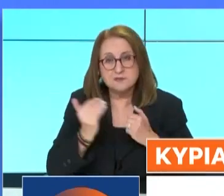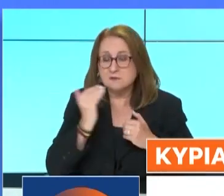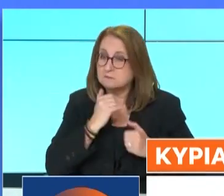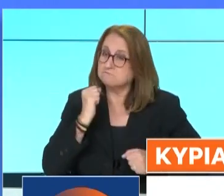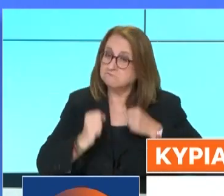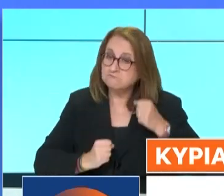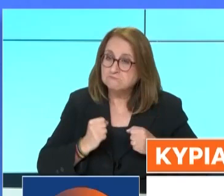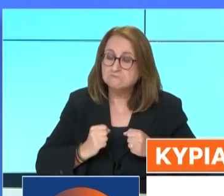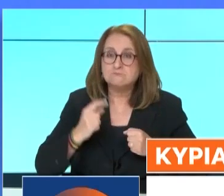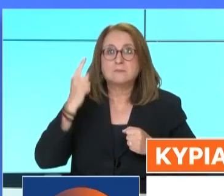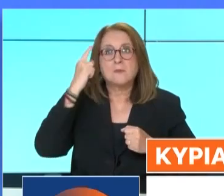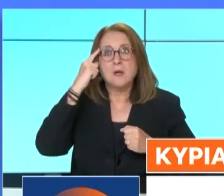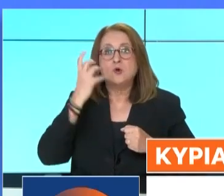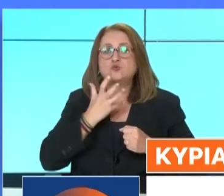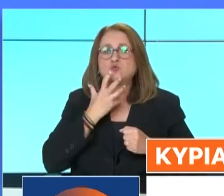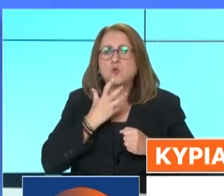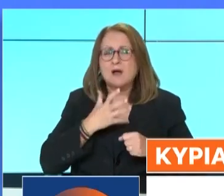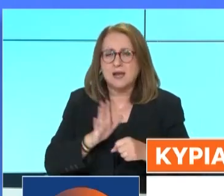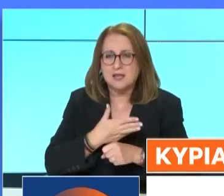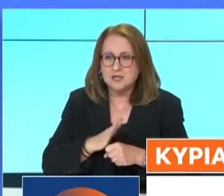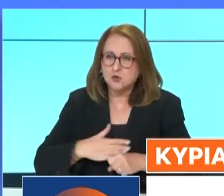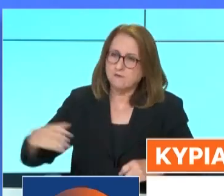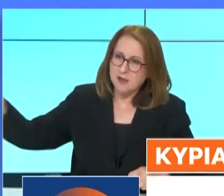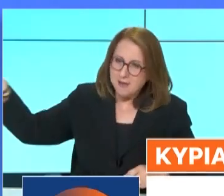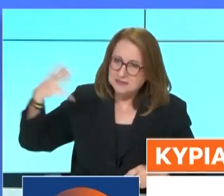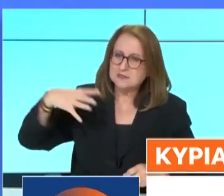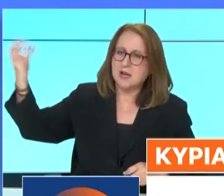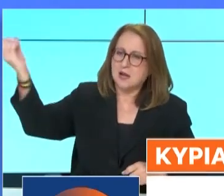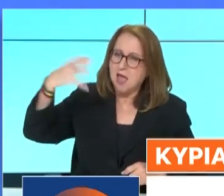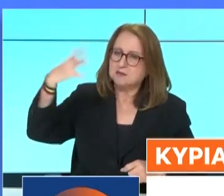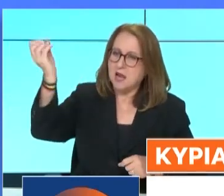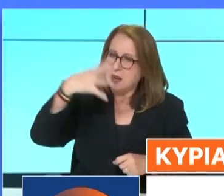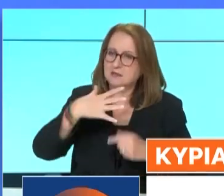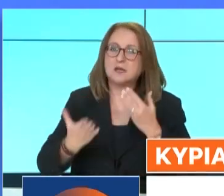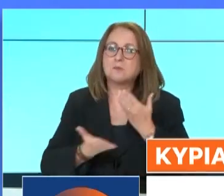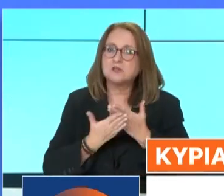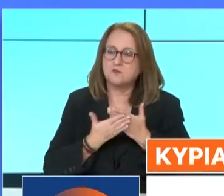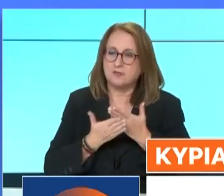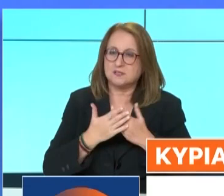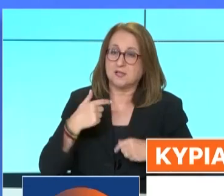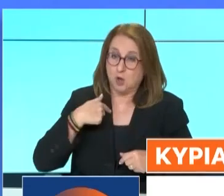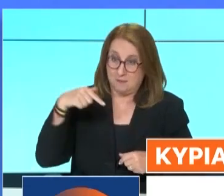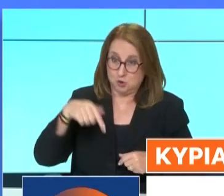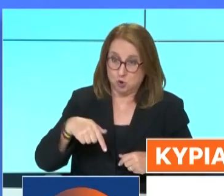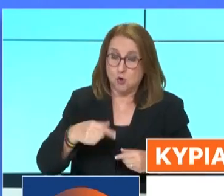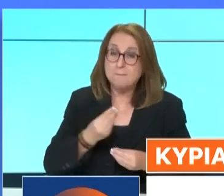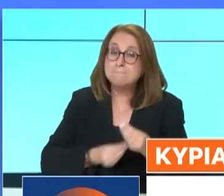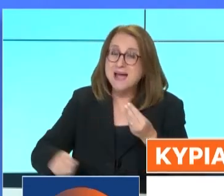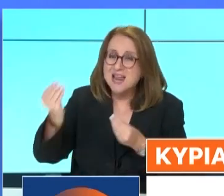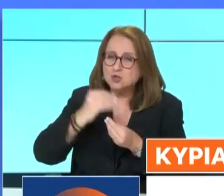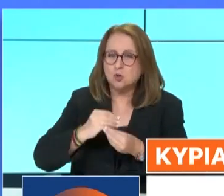την μεγάλη οικολογική κρίση. Είχαμε λοιπόν περισσότερα μέσα από κάθε άλλη